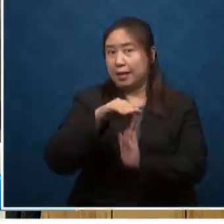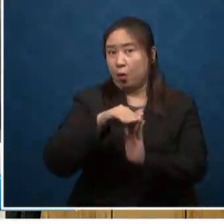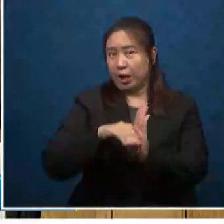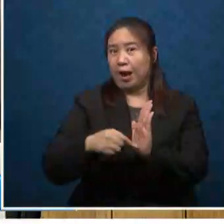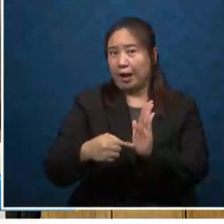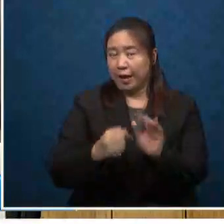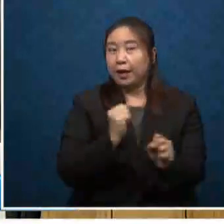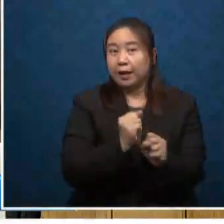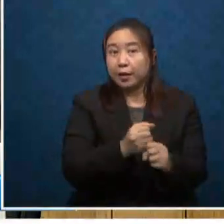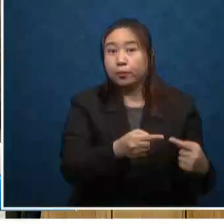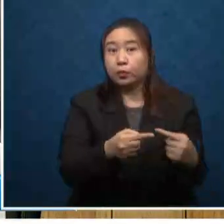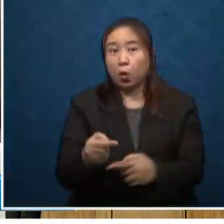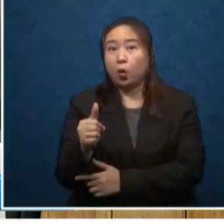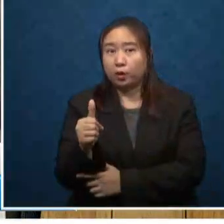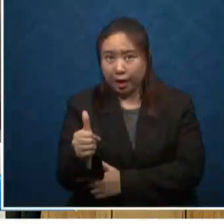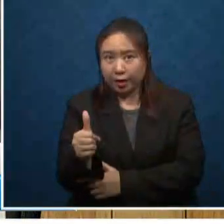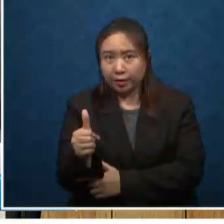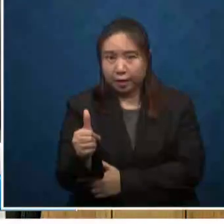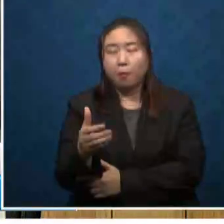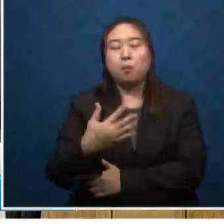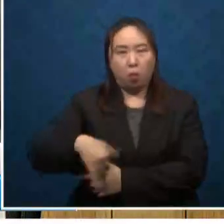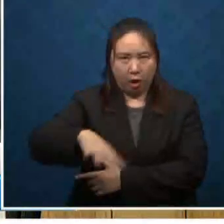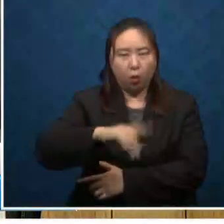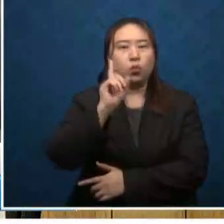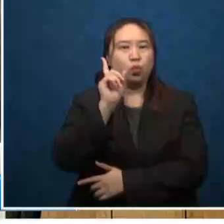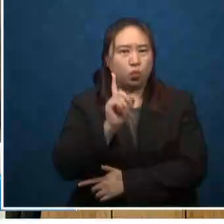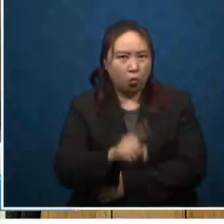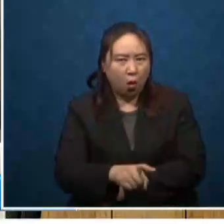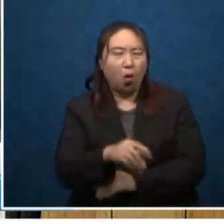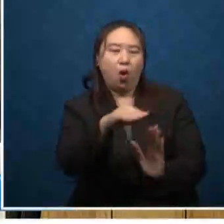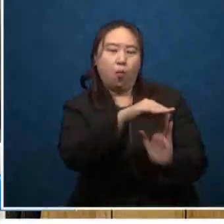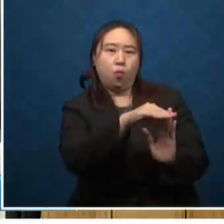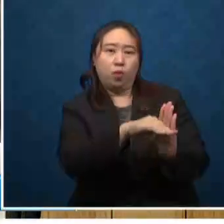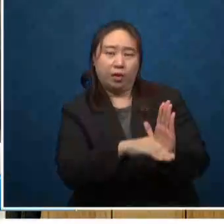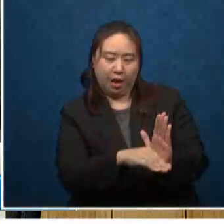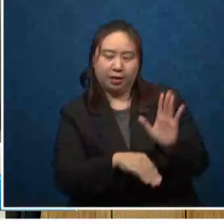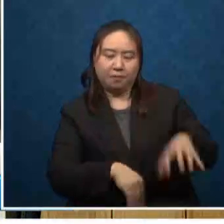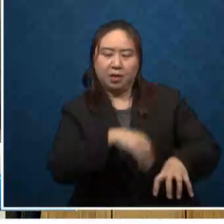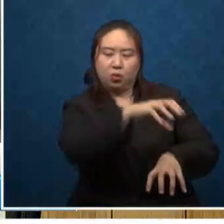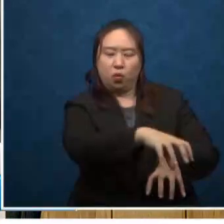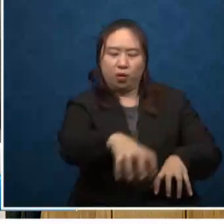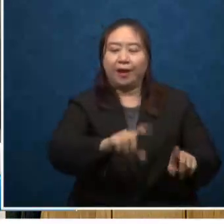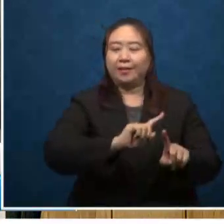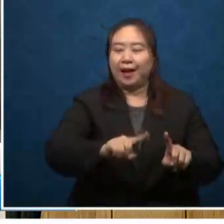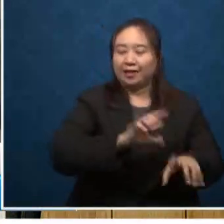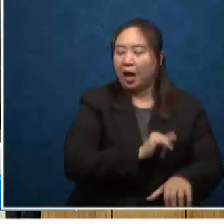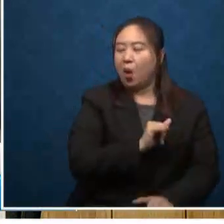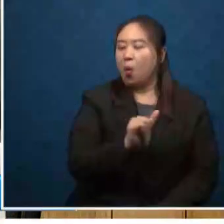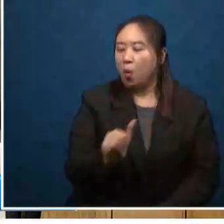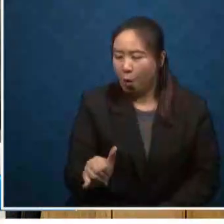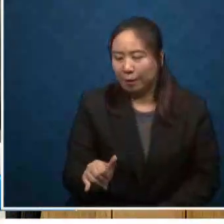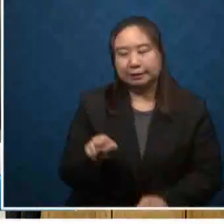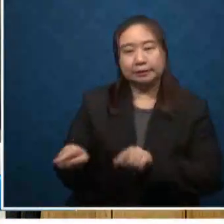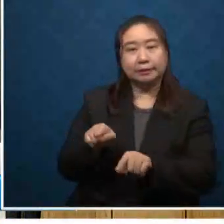ถดำเนินการต่อไปได้เนี่ยเราจะต้องยกเลิกกระบวนการที่มีหน่วยงานต่างๆลงไปแล้วก็ไปให้องค์กรปกครองท้